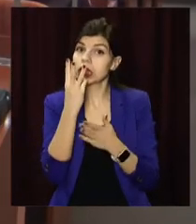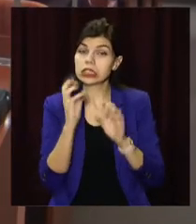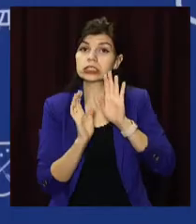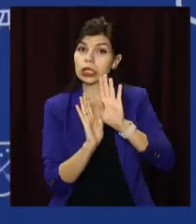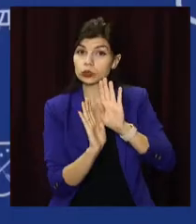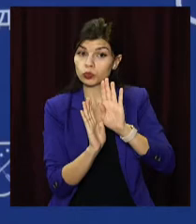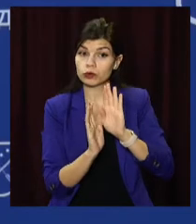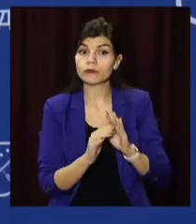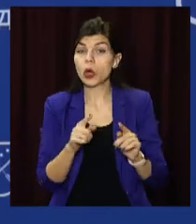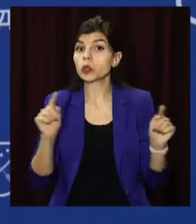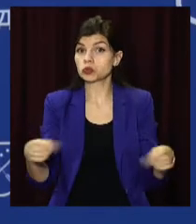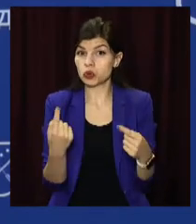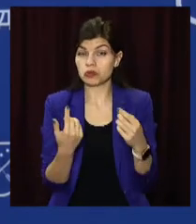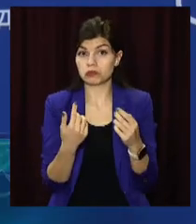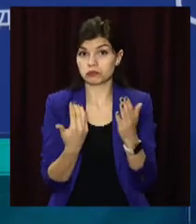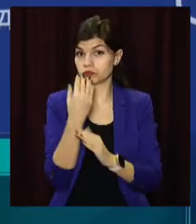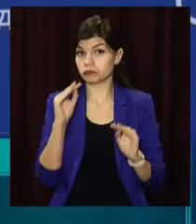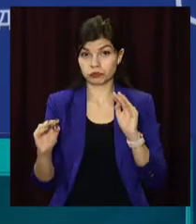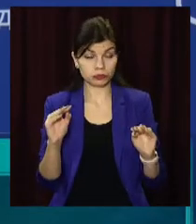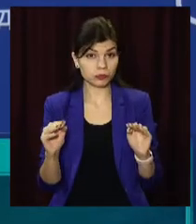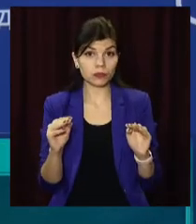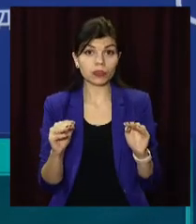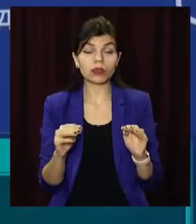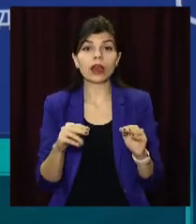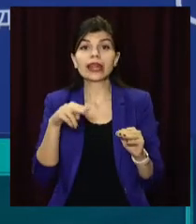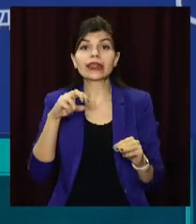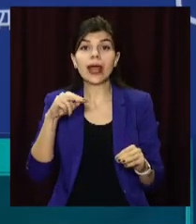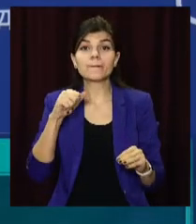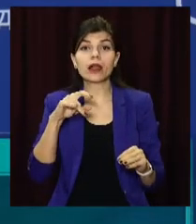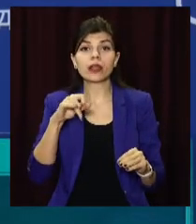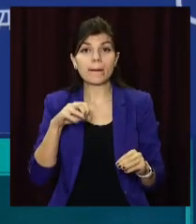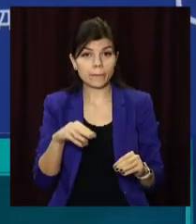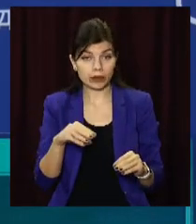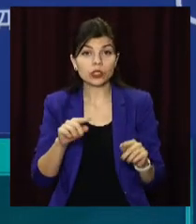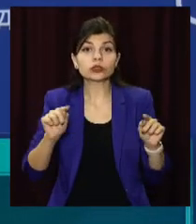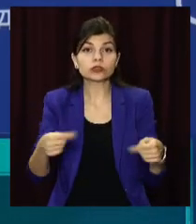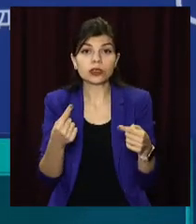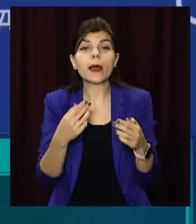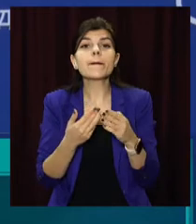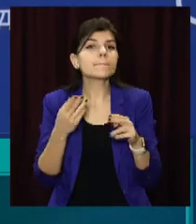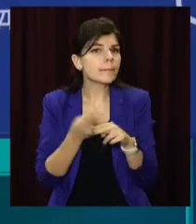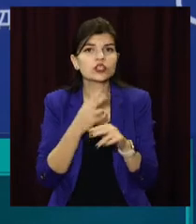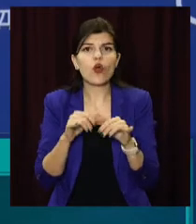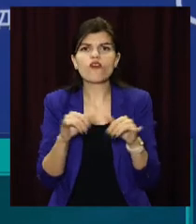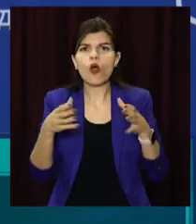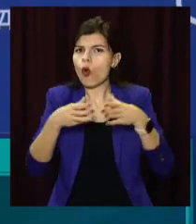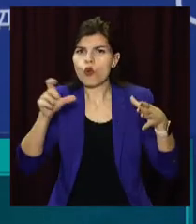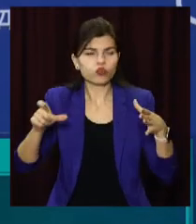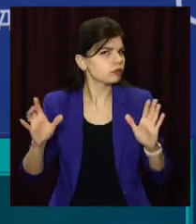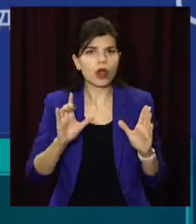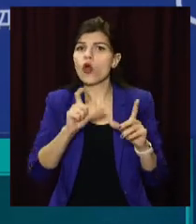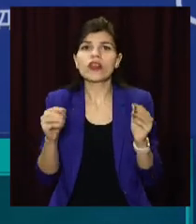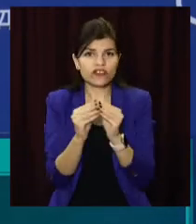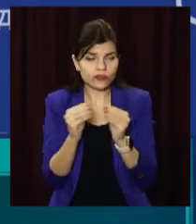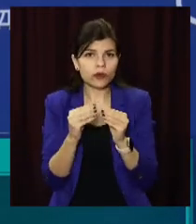заступники. Создано несколько еще новых департаментов, но опять же они созданы без увеличения штатной структуры. Я хочу